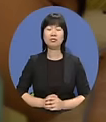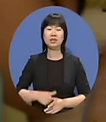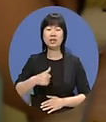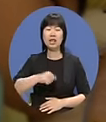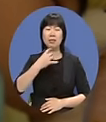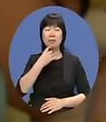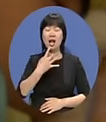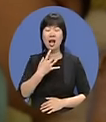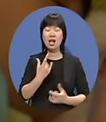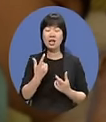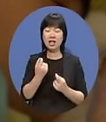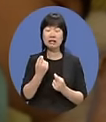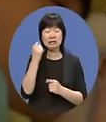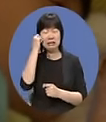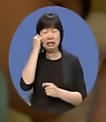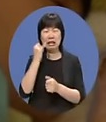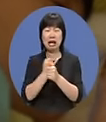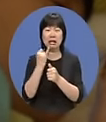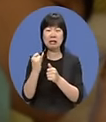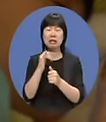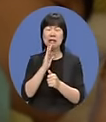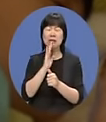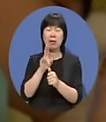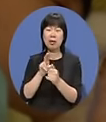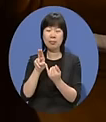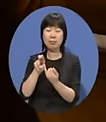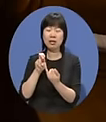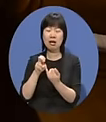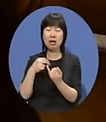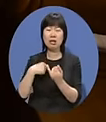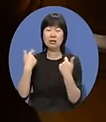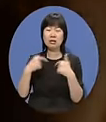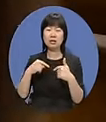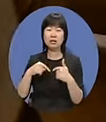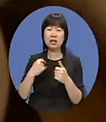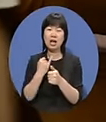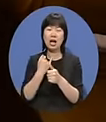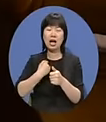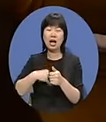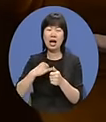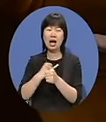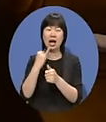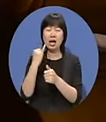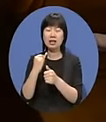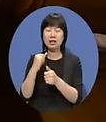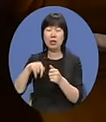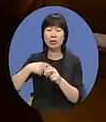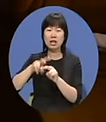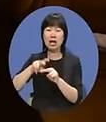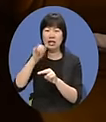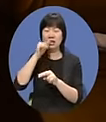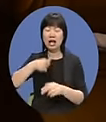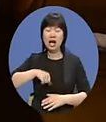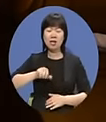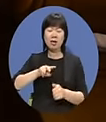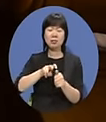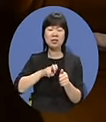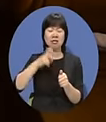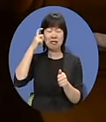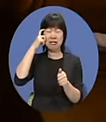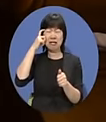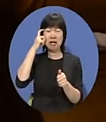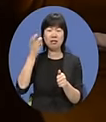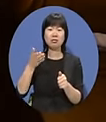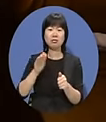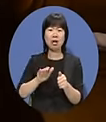아이만 끼고 자는 아내가 밉다오테 이젠 늘 아내를 독차지하고 있는 아이까지 미워지지만,